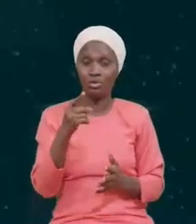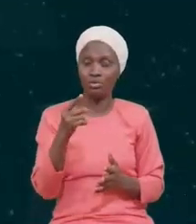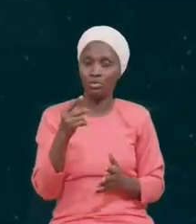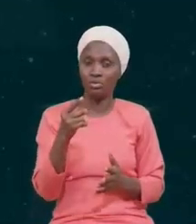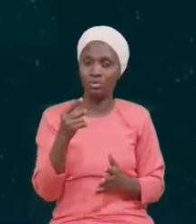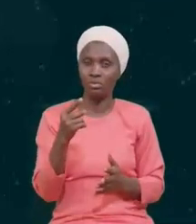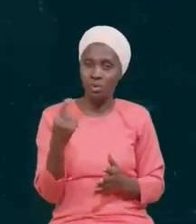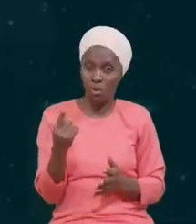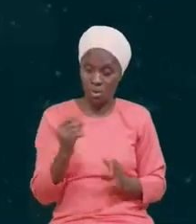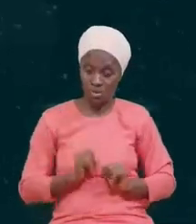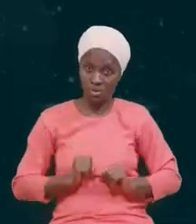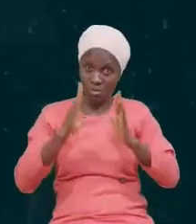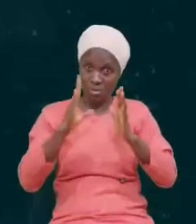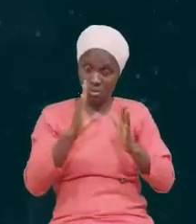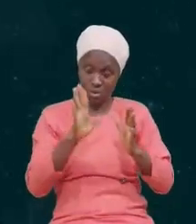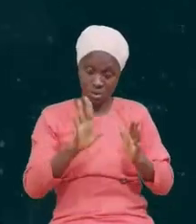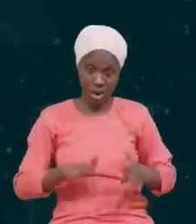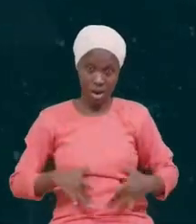venez de donner votre vie au Seigneur,